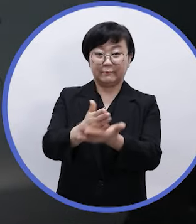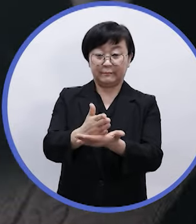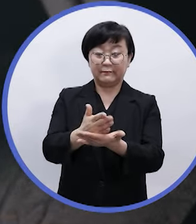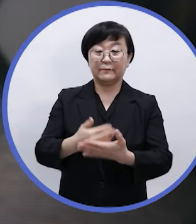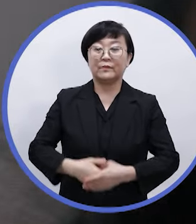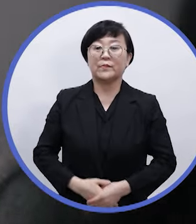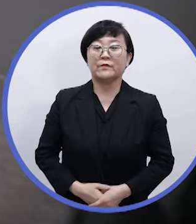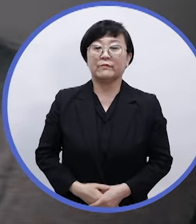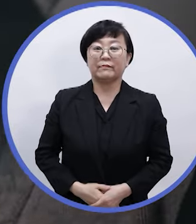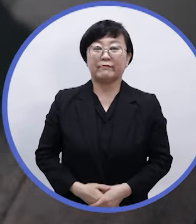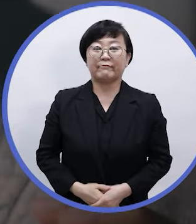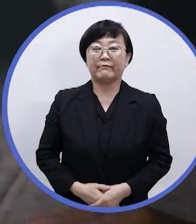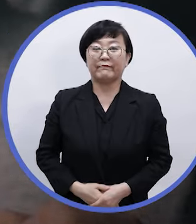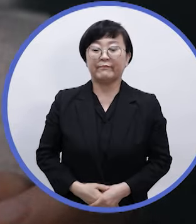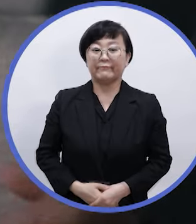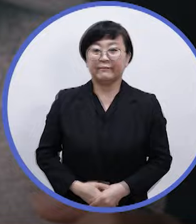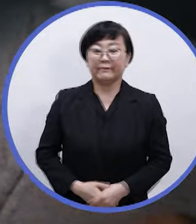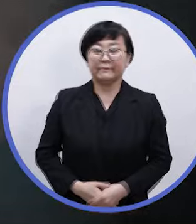않도록